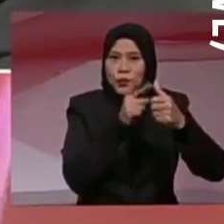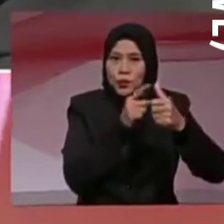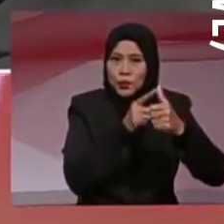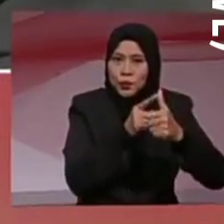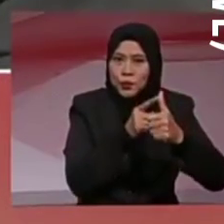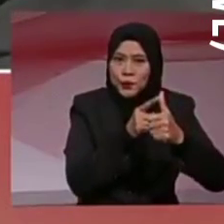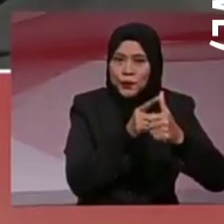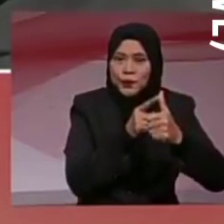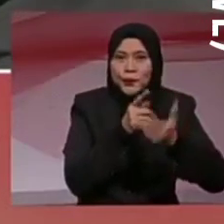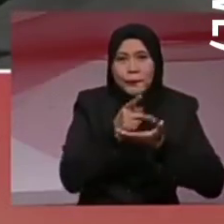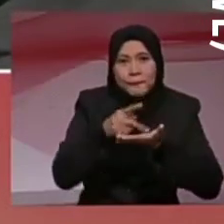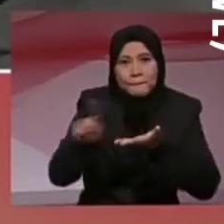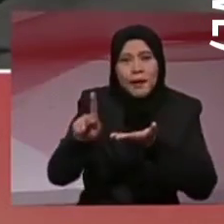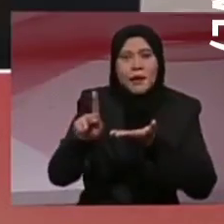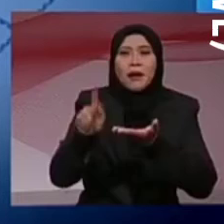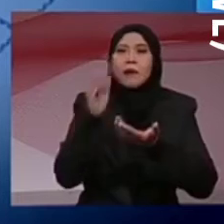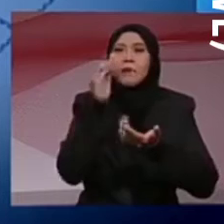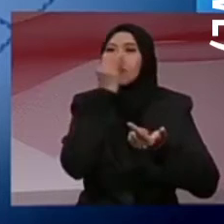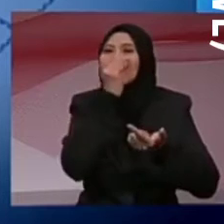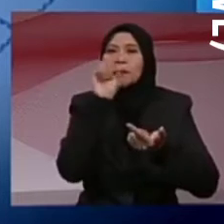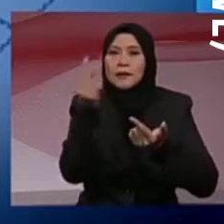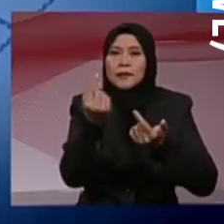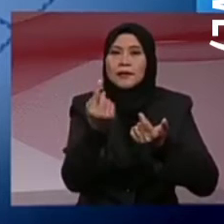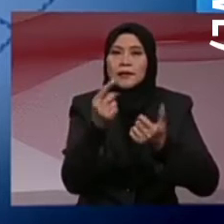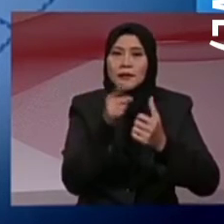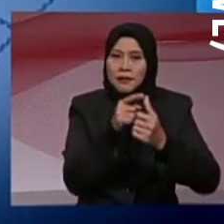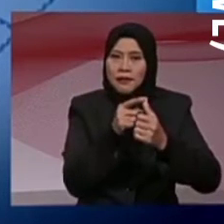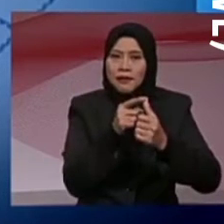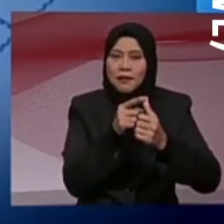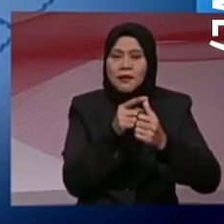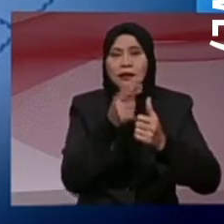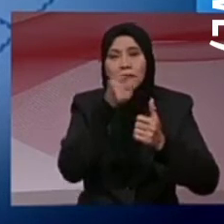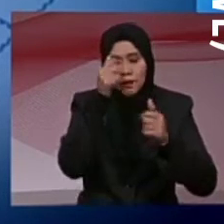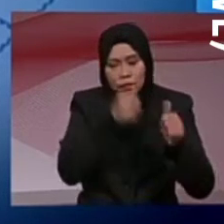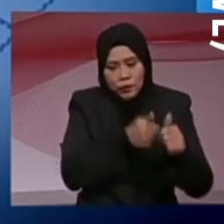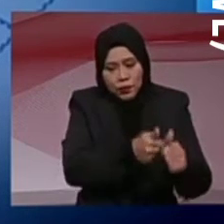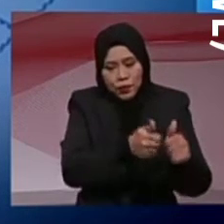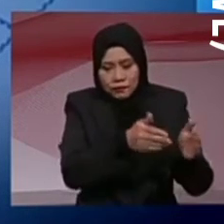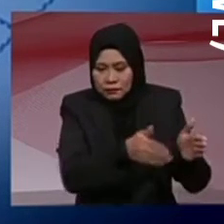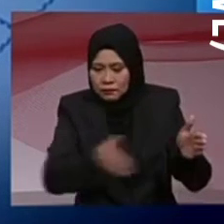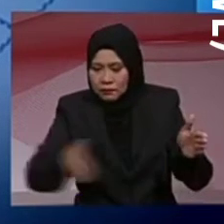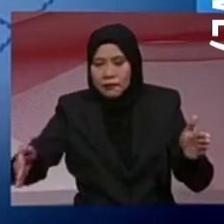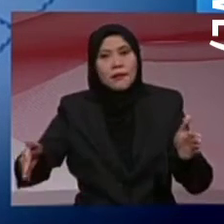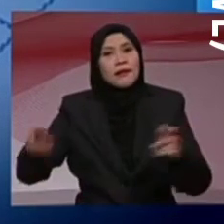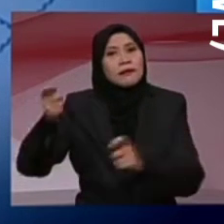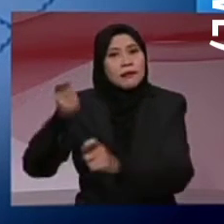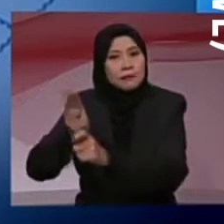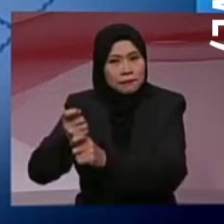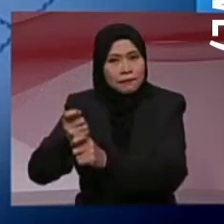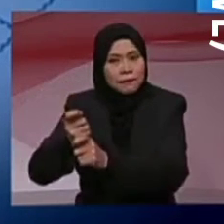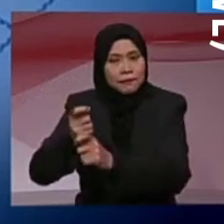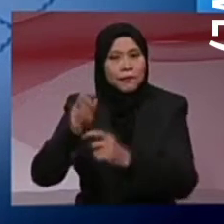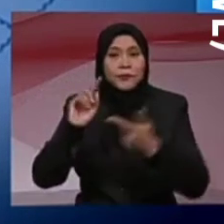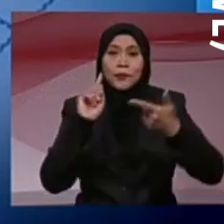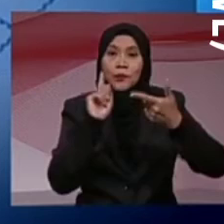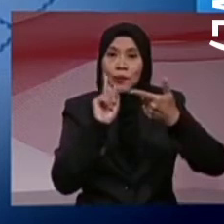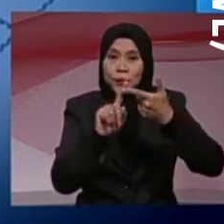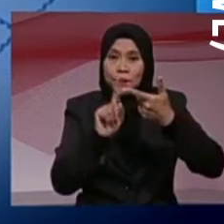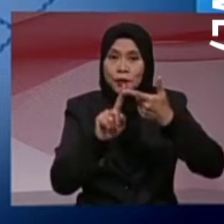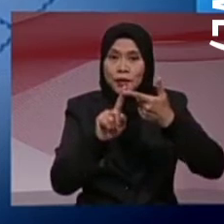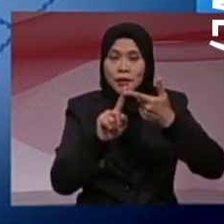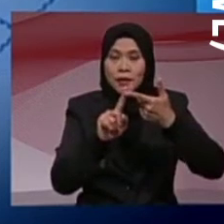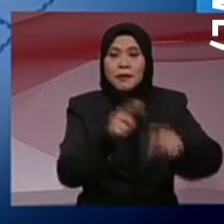membayar faedah saja untuk suatu jangka mase yang ditetapkan Hai atau Duo